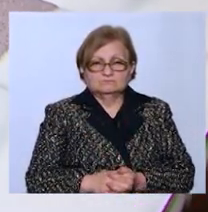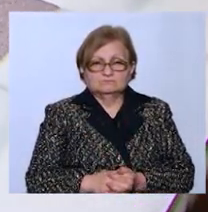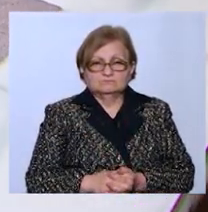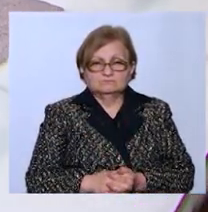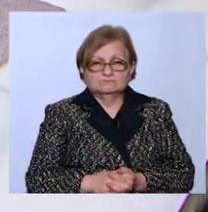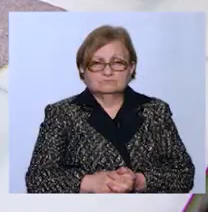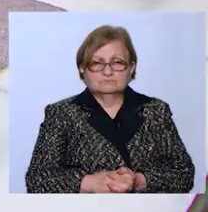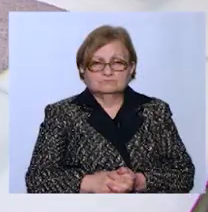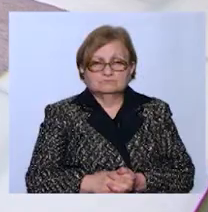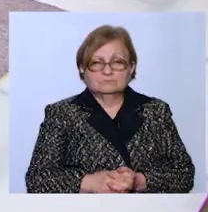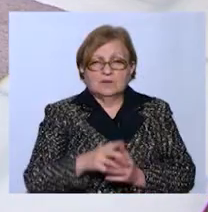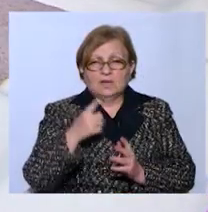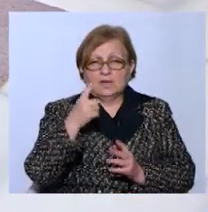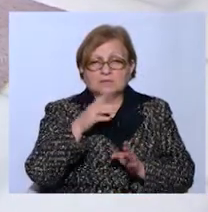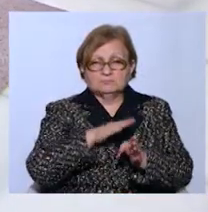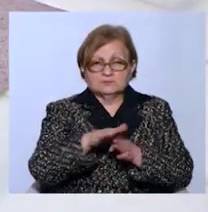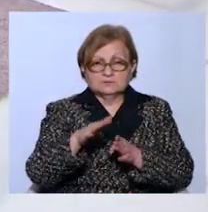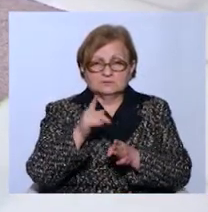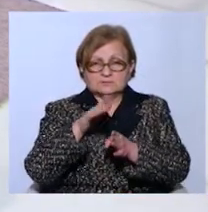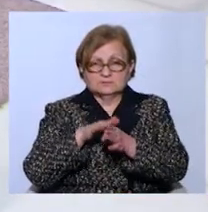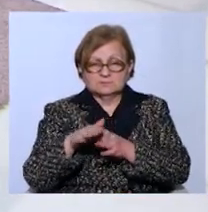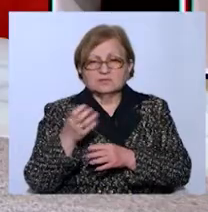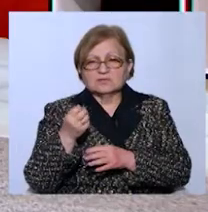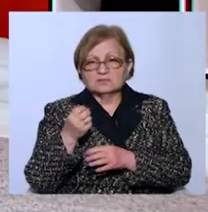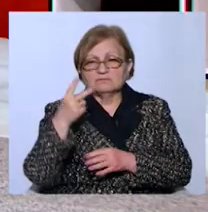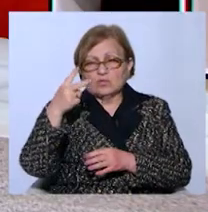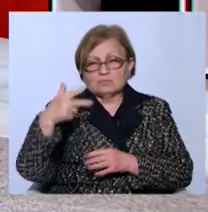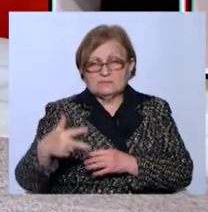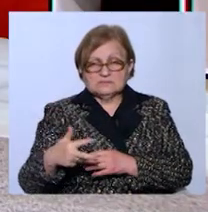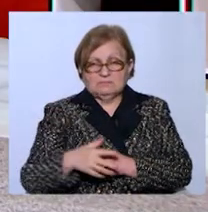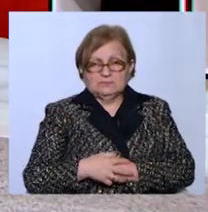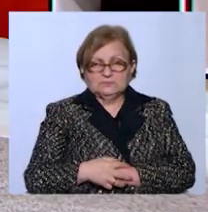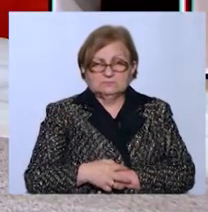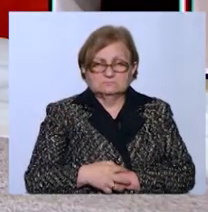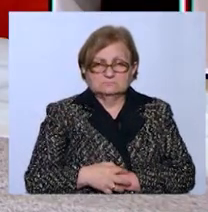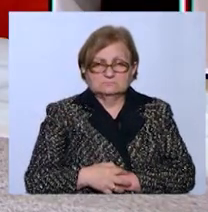1 მთელი მეორე მთელი და კიდე 2 მესამედი, აი.